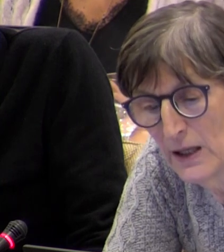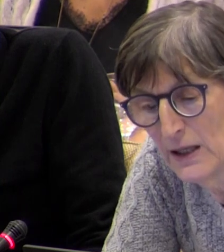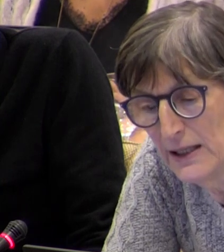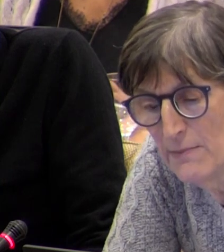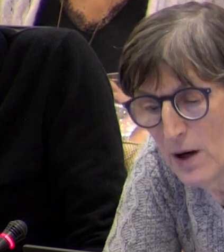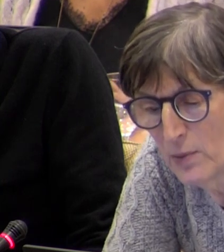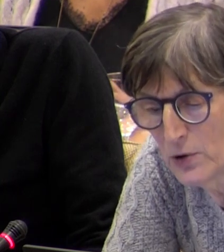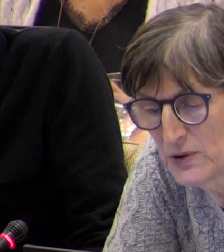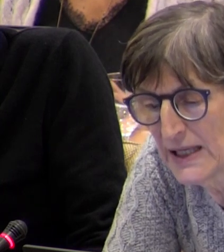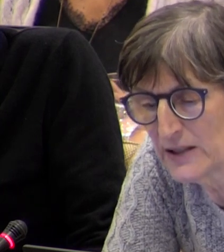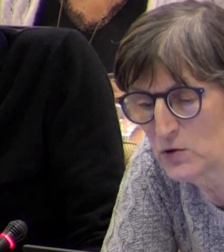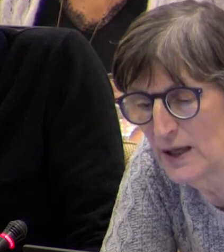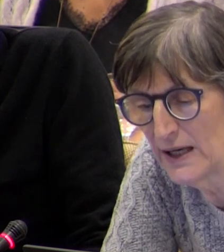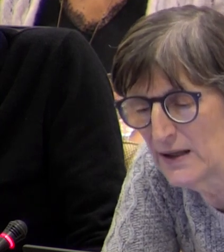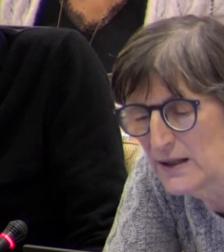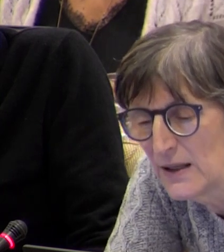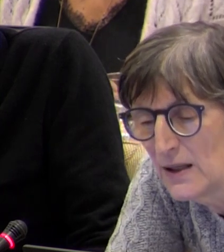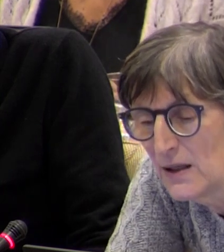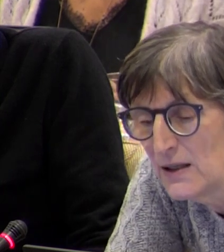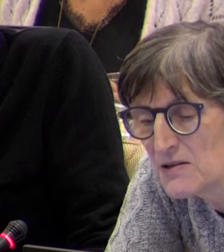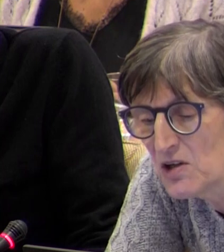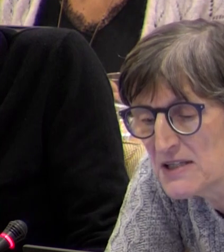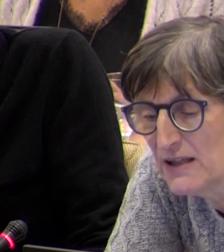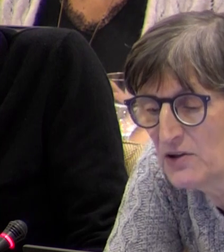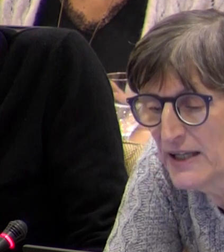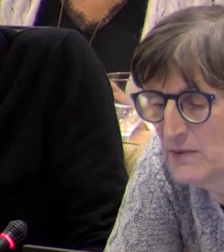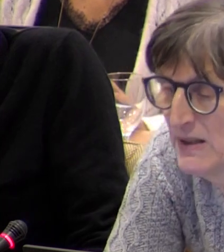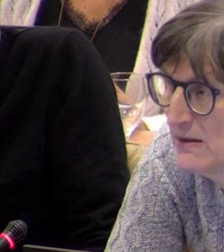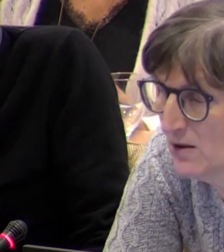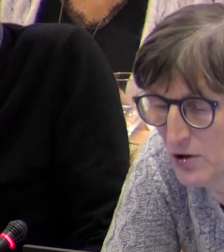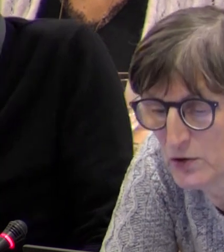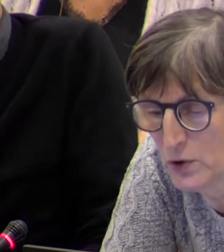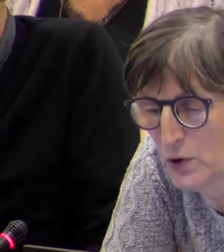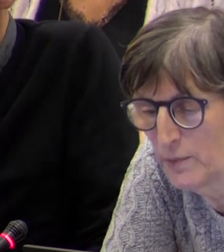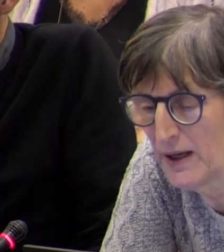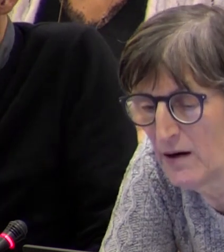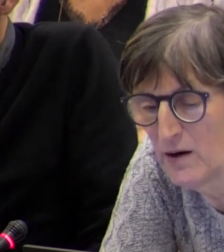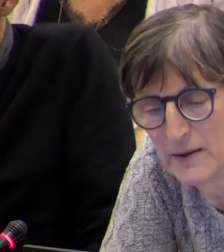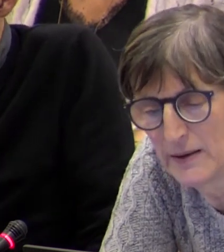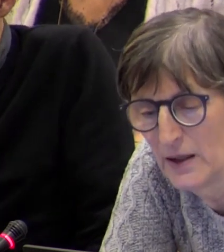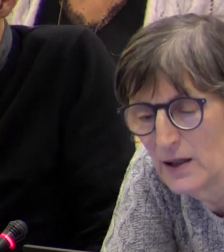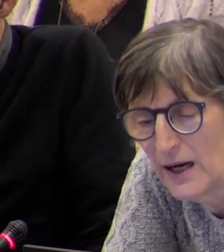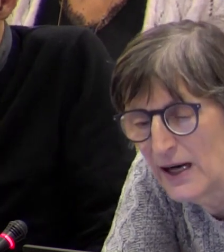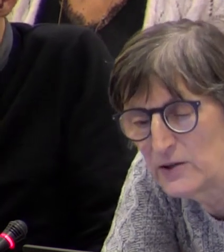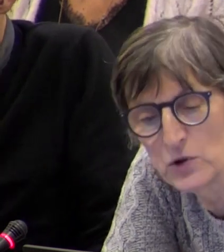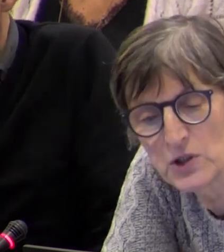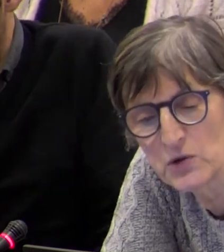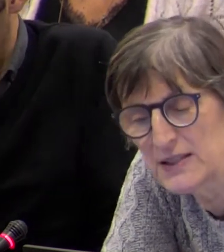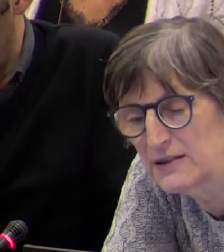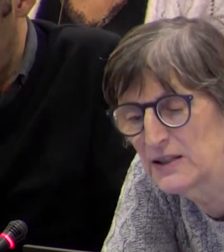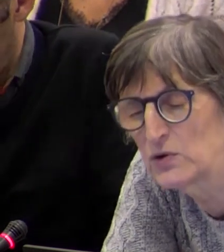les membres du directoire 154000 130 euros par an à